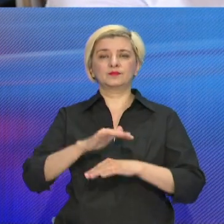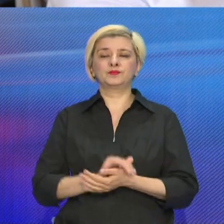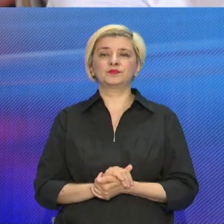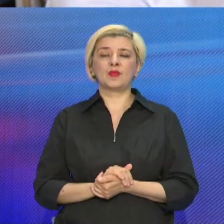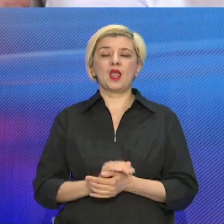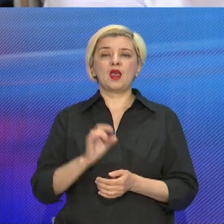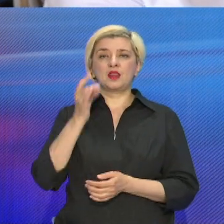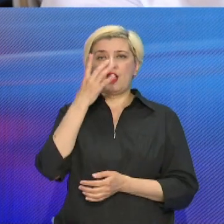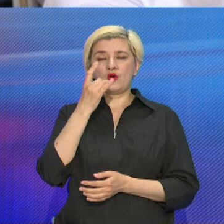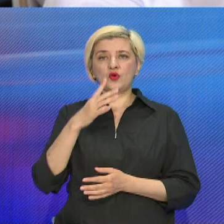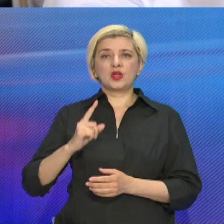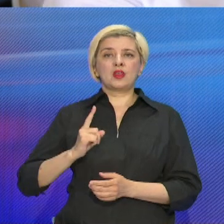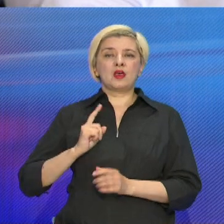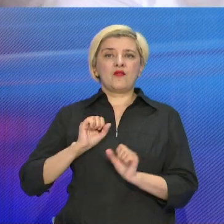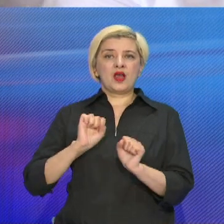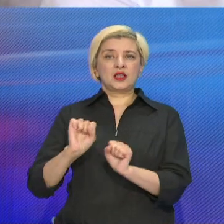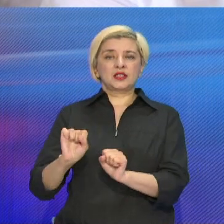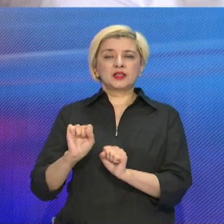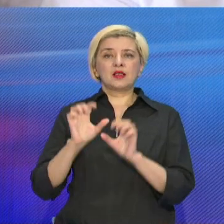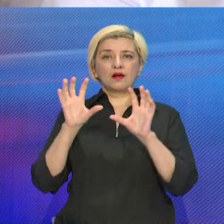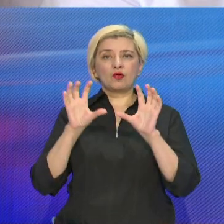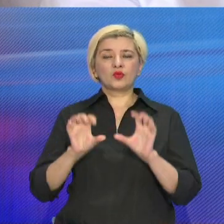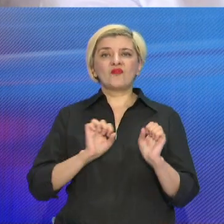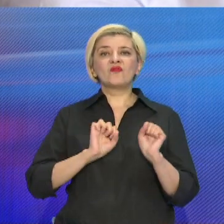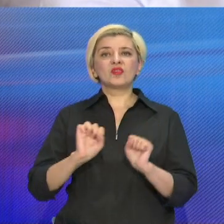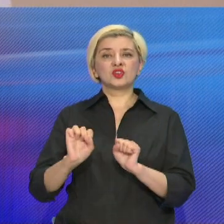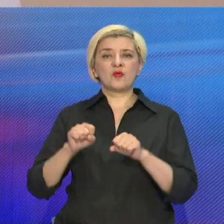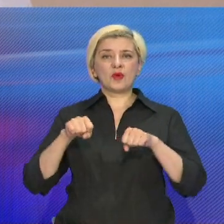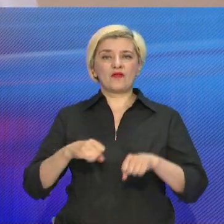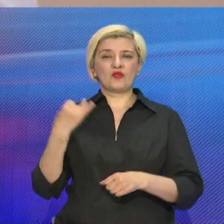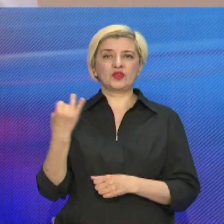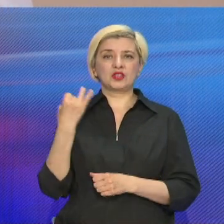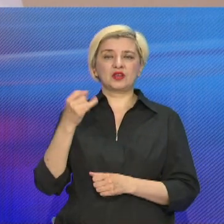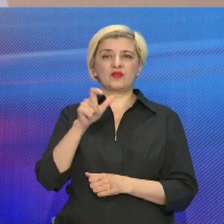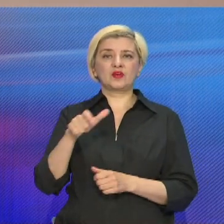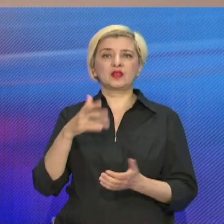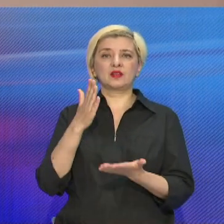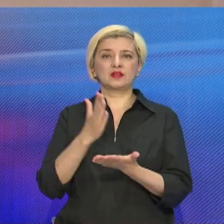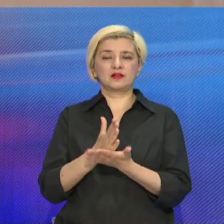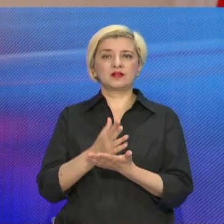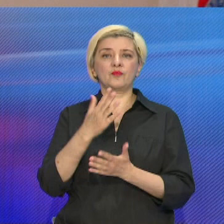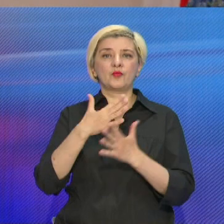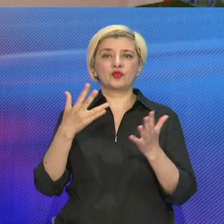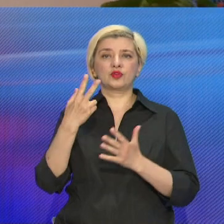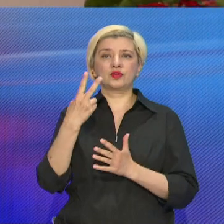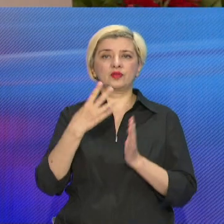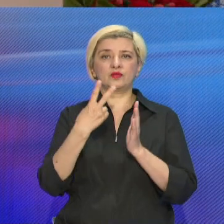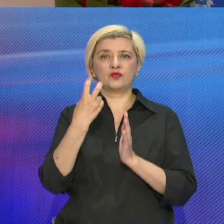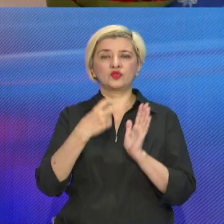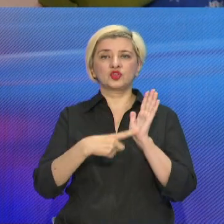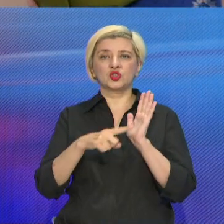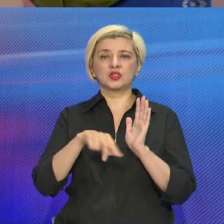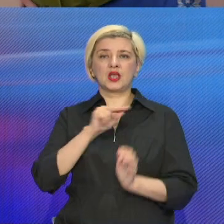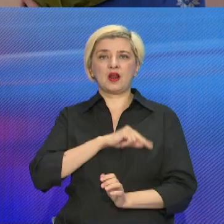На Гродзенщине на варте закона и обороны правов и интересов громадян стоит свыше 960 работников прокуратуры. Штогод